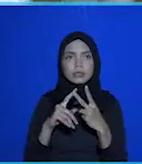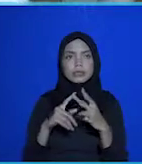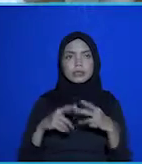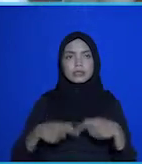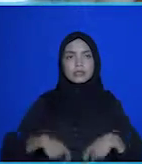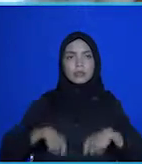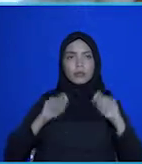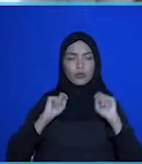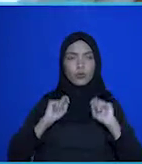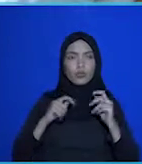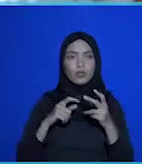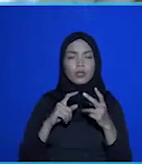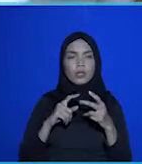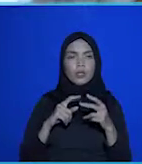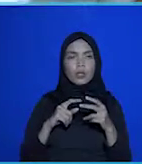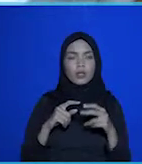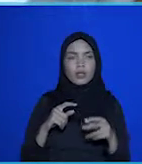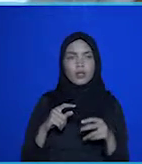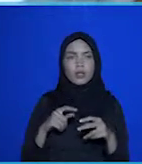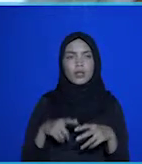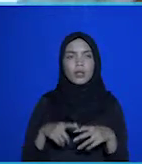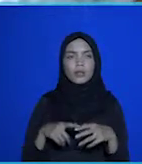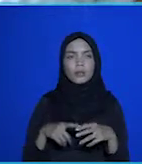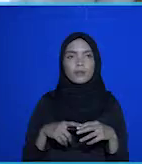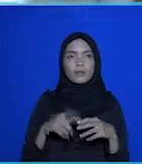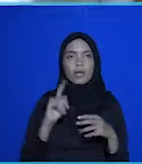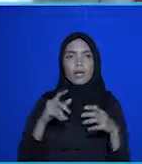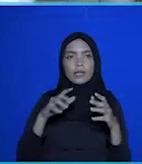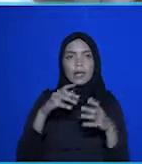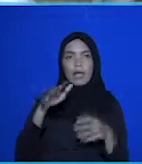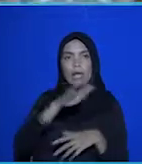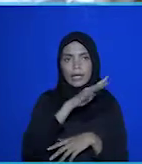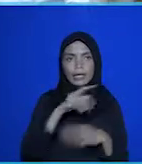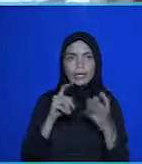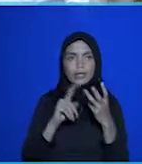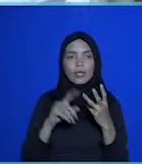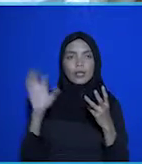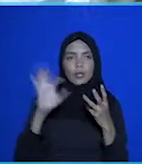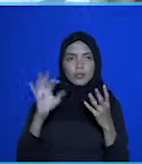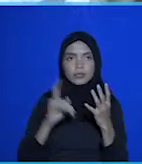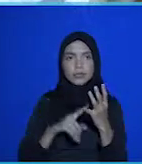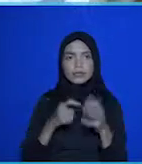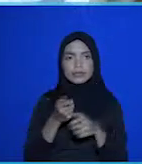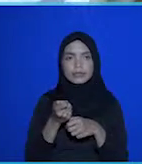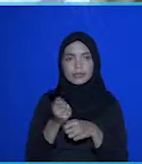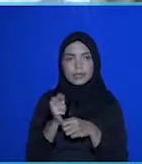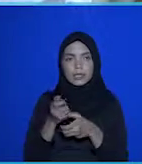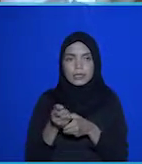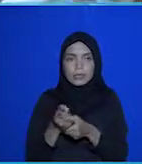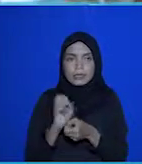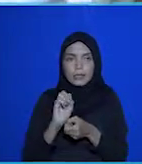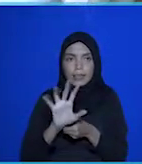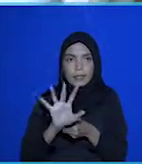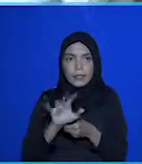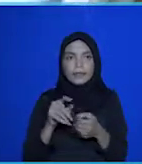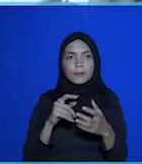tenda dan seterusnya, ada tandon air, MCK, center, kemudian ada alat berat. Alat berat yang diterjunkan